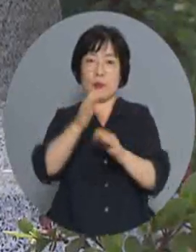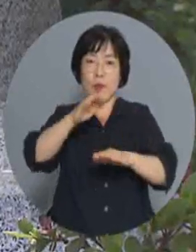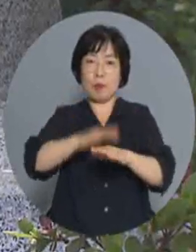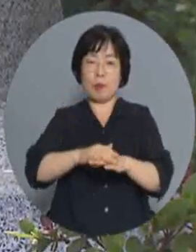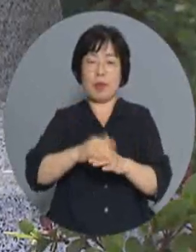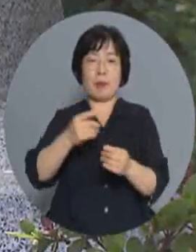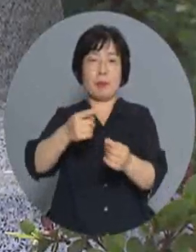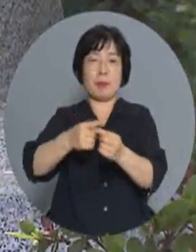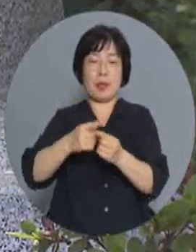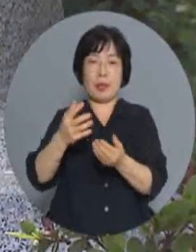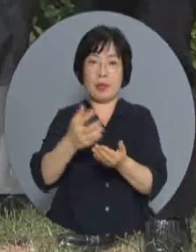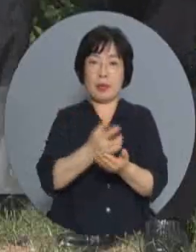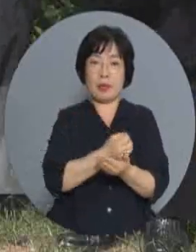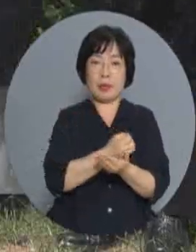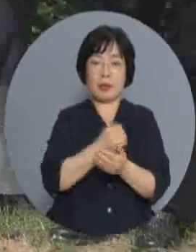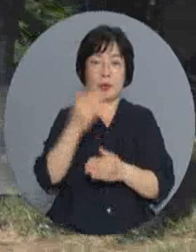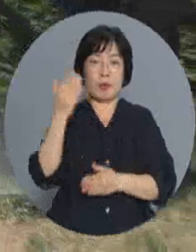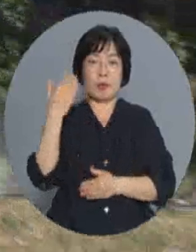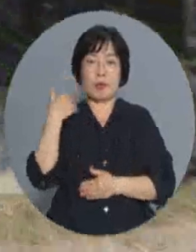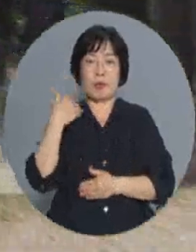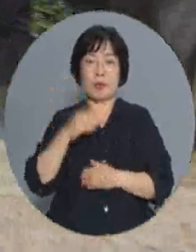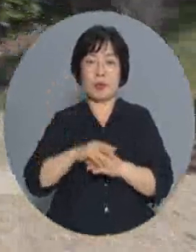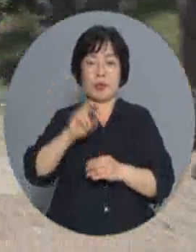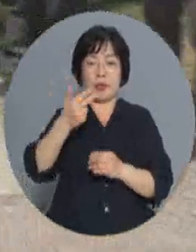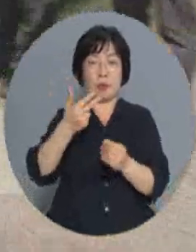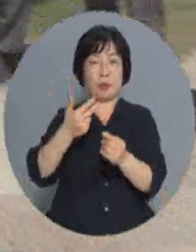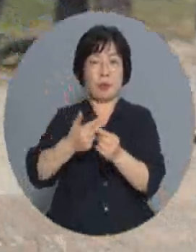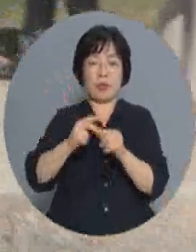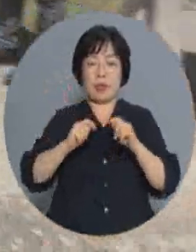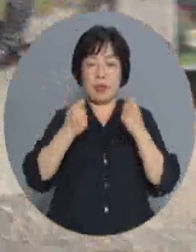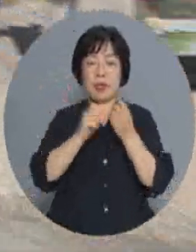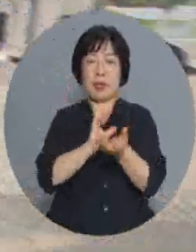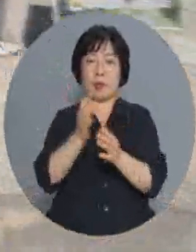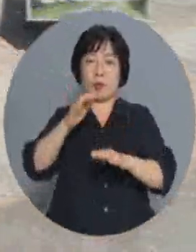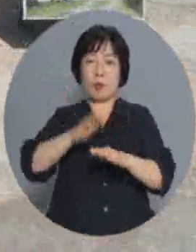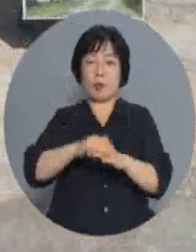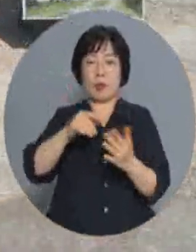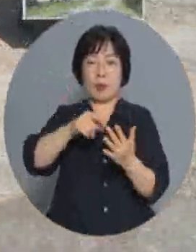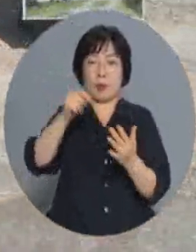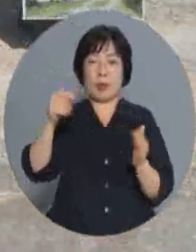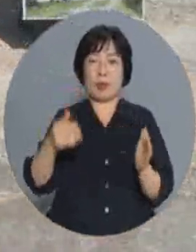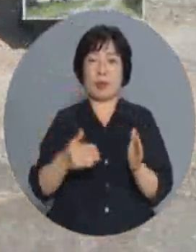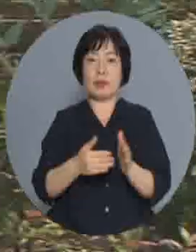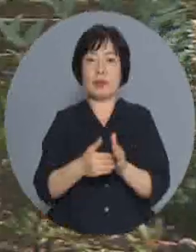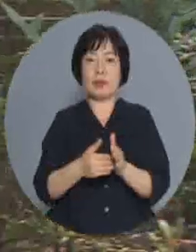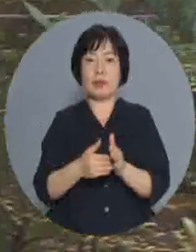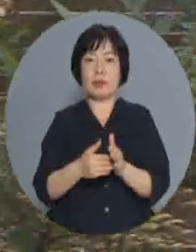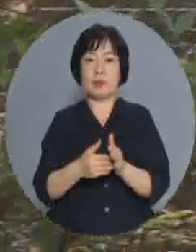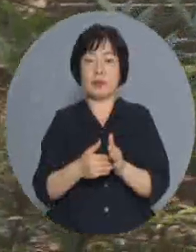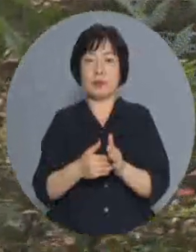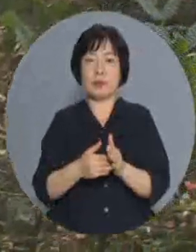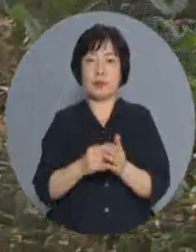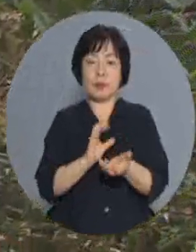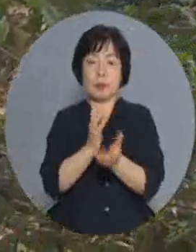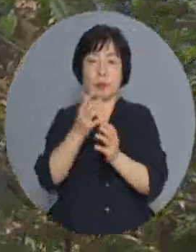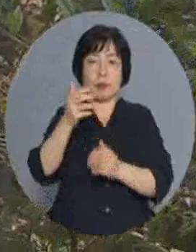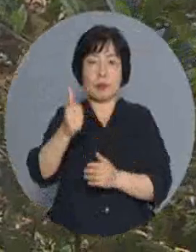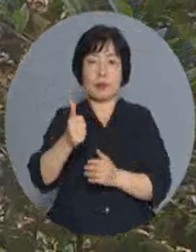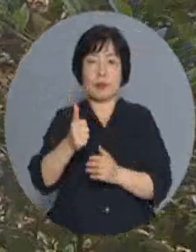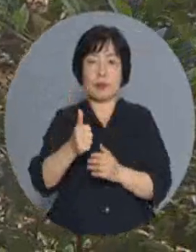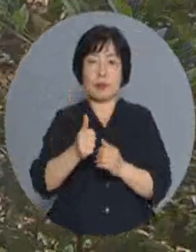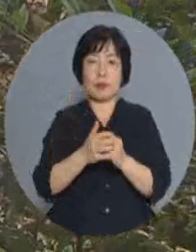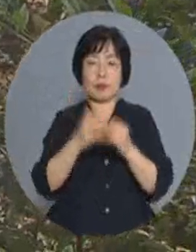최우수상을 받은데 이어 최근에는 27번째 민간 정원으로 선정됐습니다 정원주 앞으로